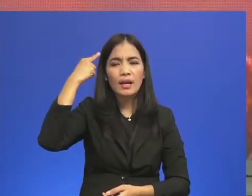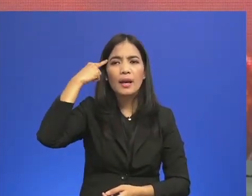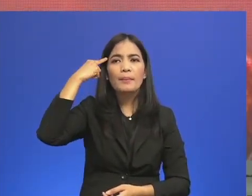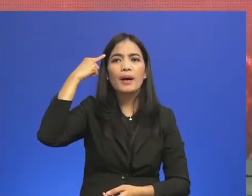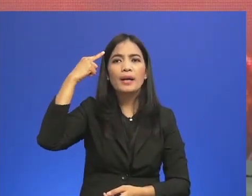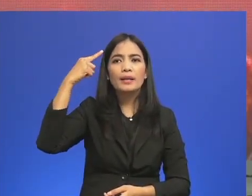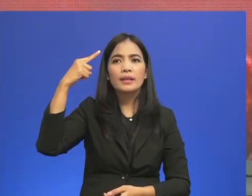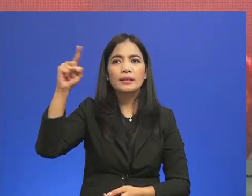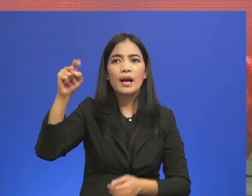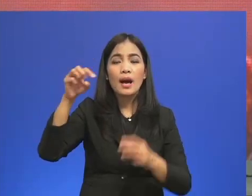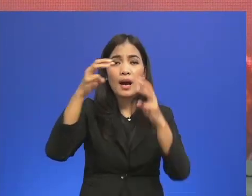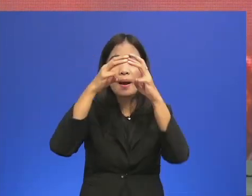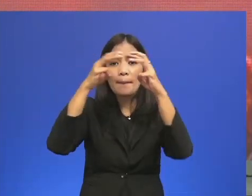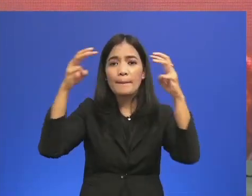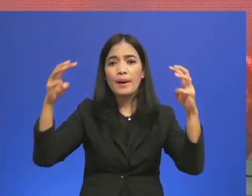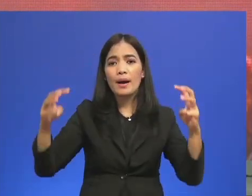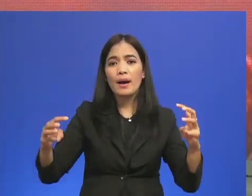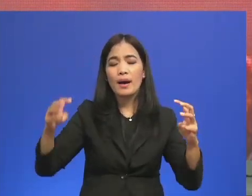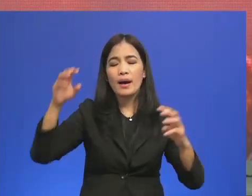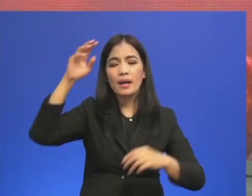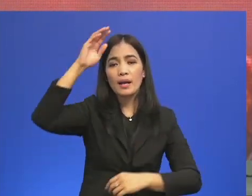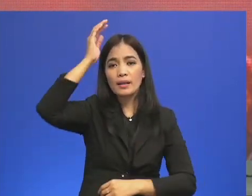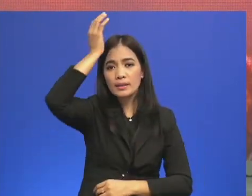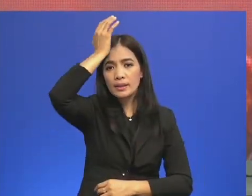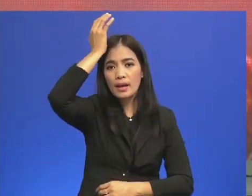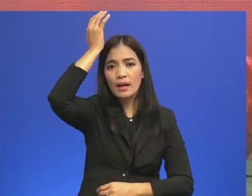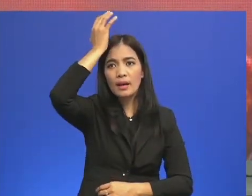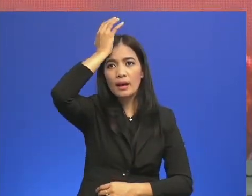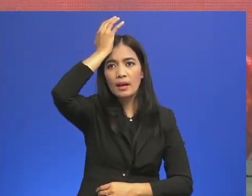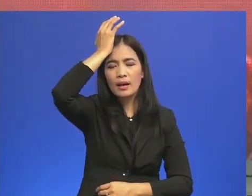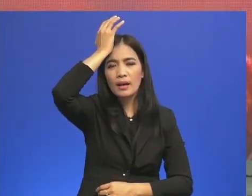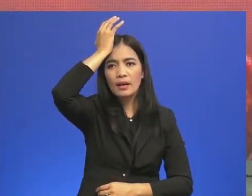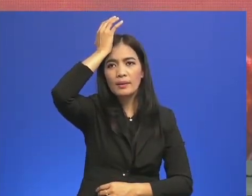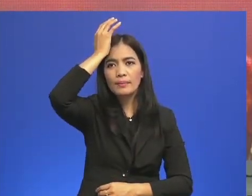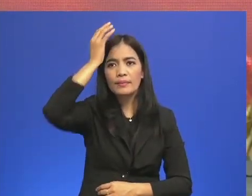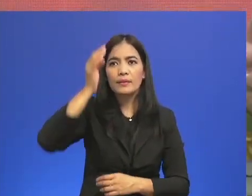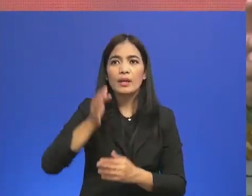Sanjungan bagi Sang Maha Raja,